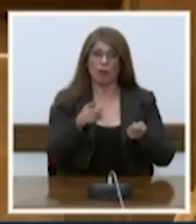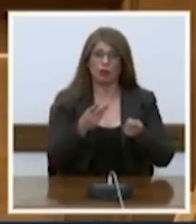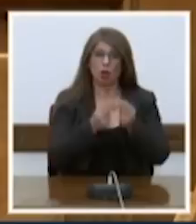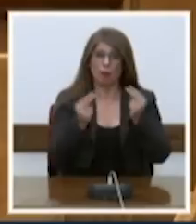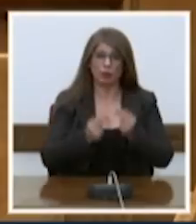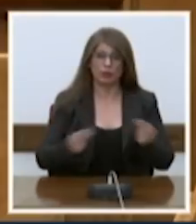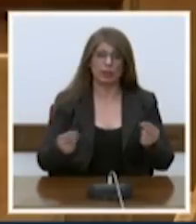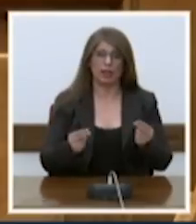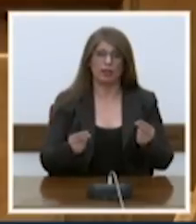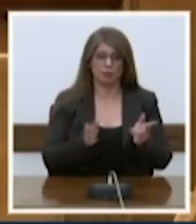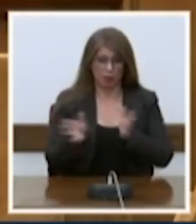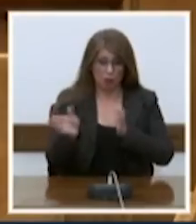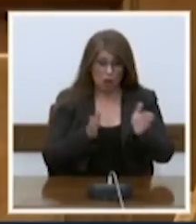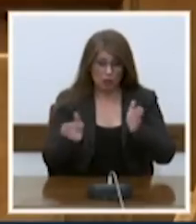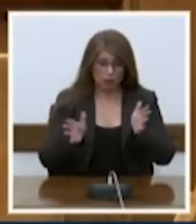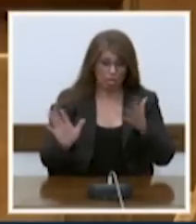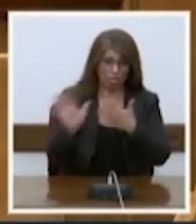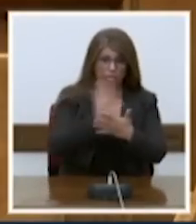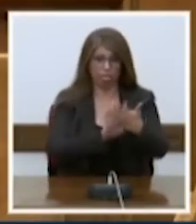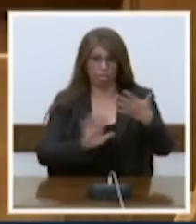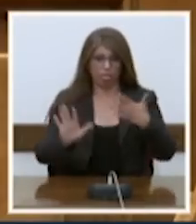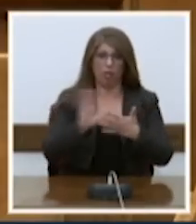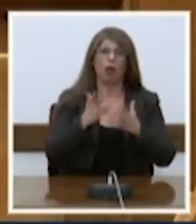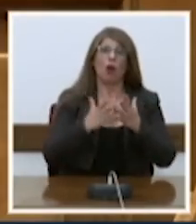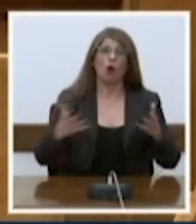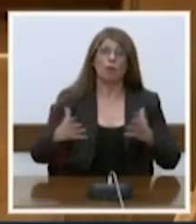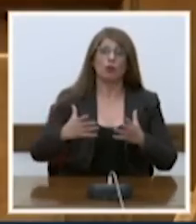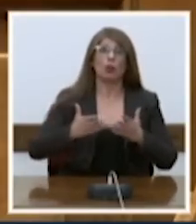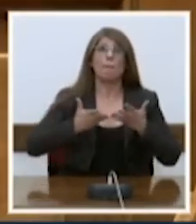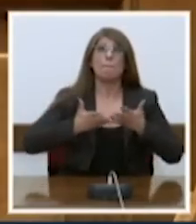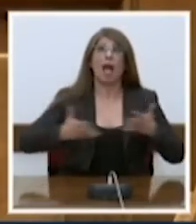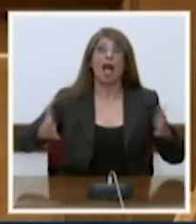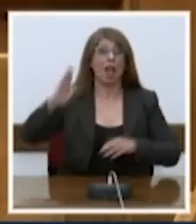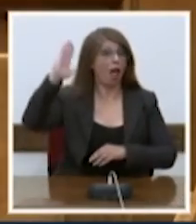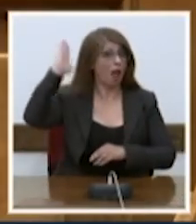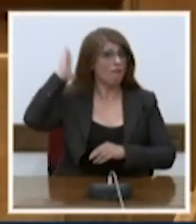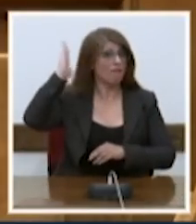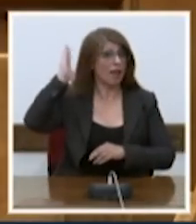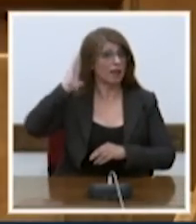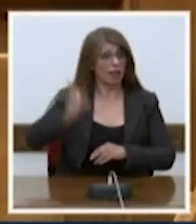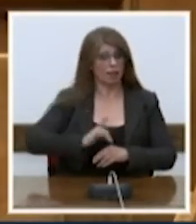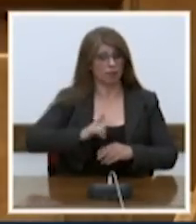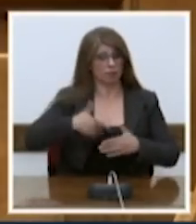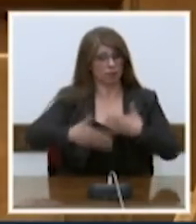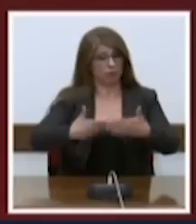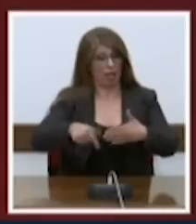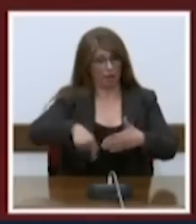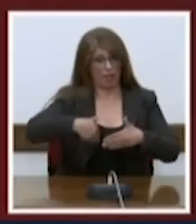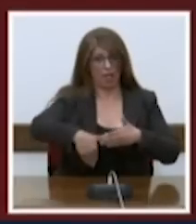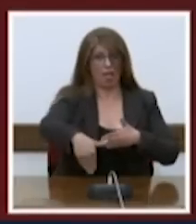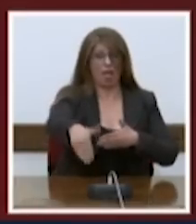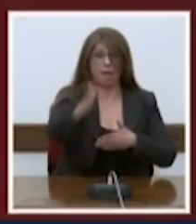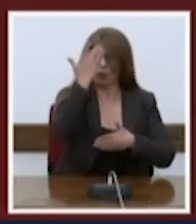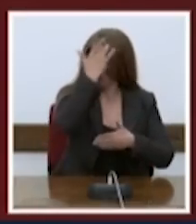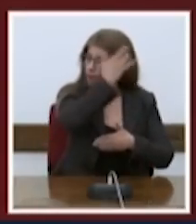και καταστροφικές μεγάλες ιδέες όπως της Μεγάλης Αλβανίας που κυοφορείται αυτή την περίοδο. Και από